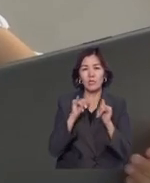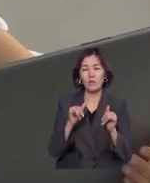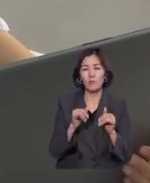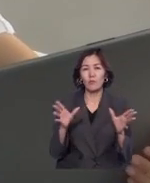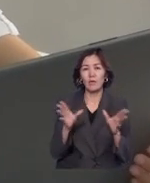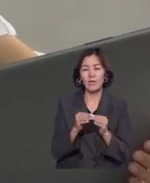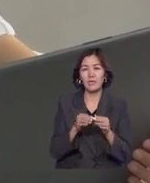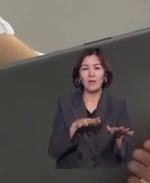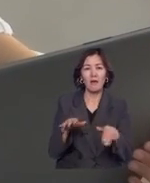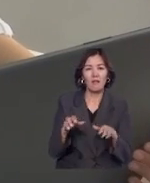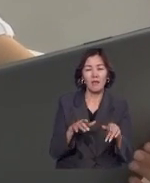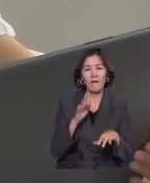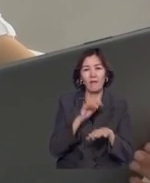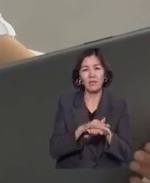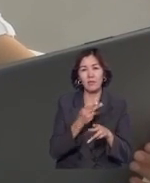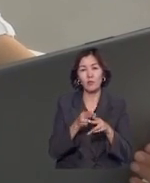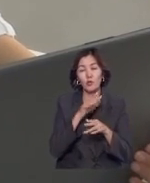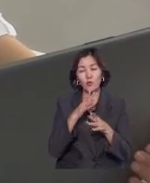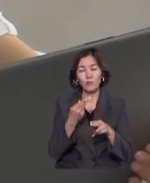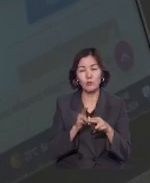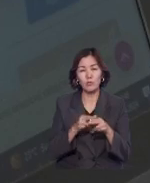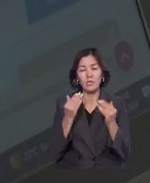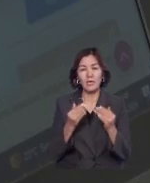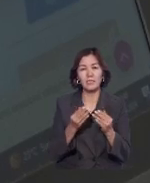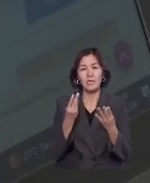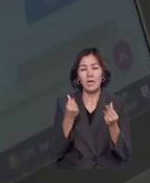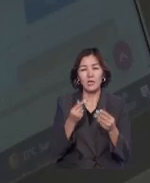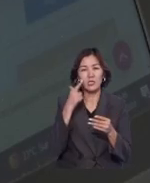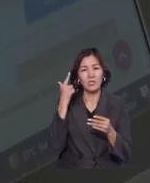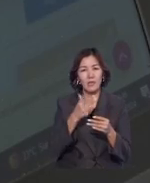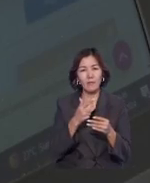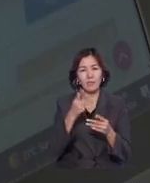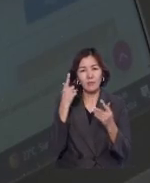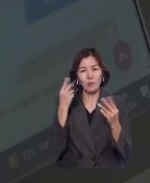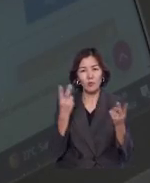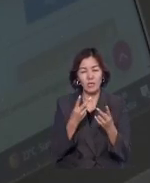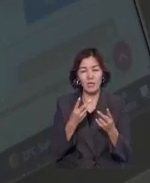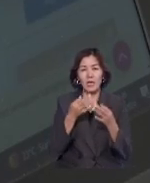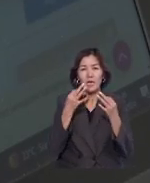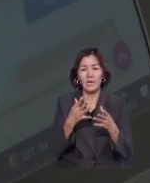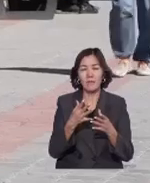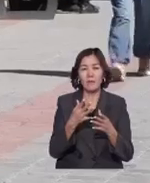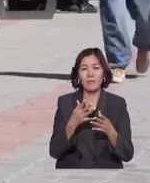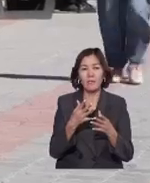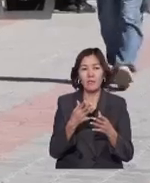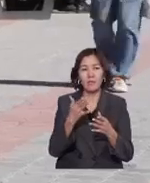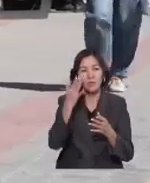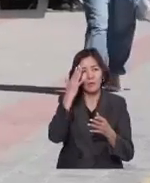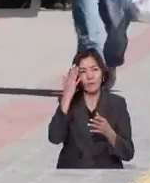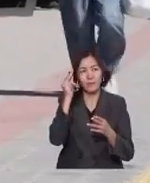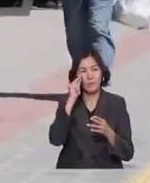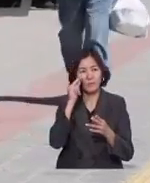қатар алаяқтық деректері де көп тіркеліп жатыр. Сондықтан қазір қаржы және экономика негіздерін білу, қарапайым цифрлық дағдыларды меңгеру